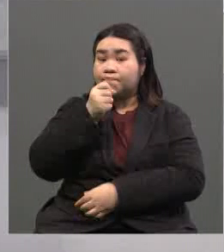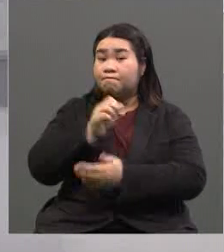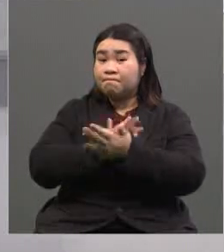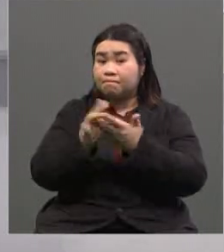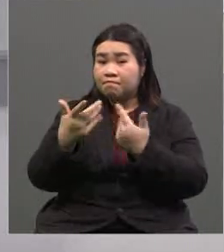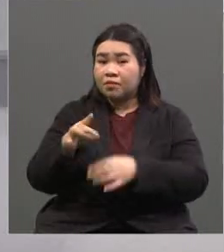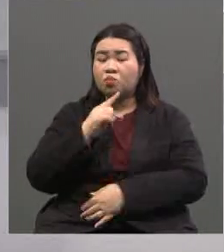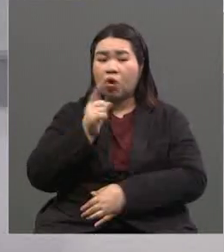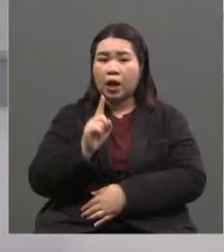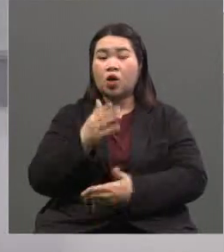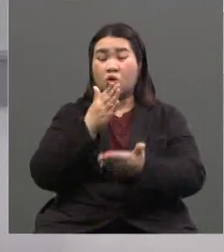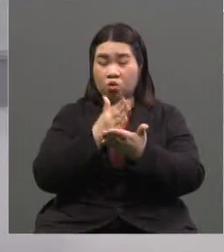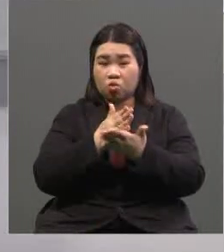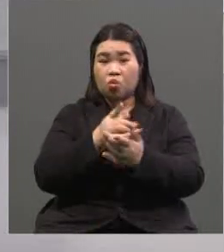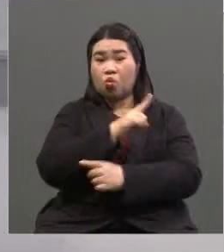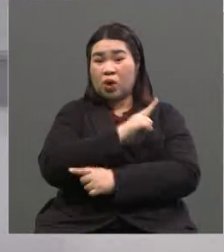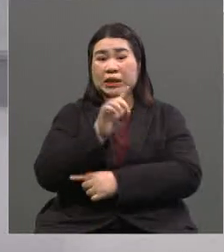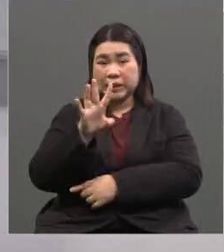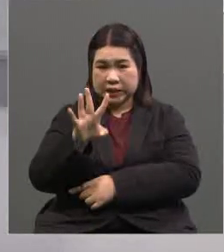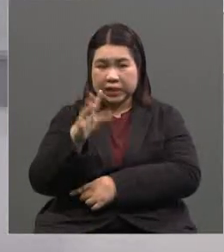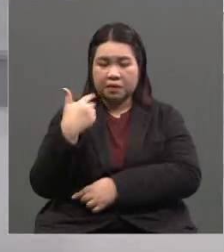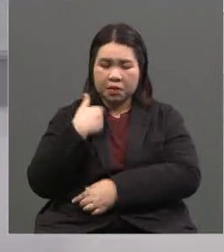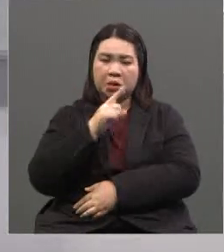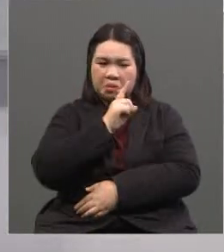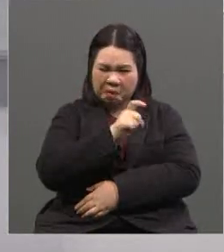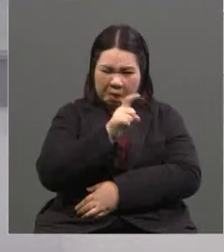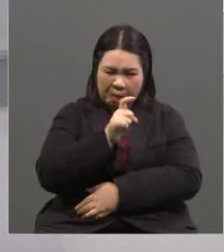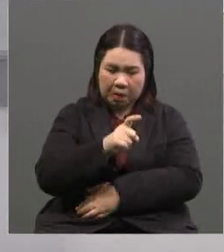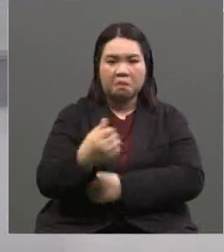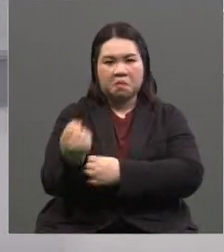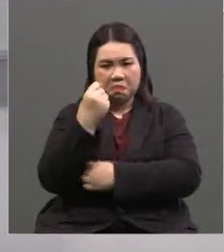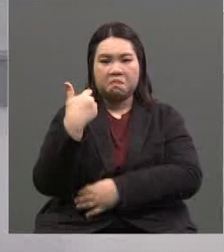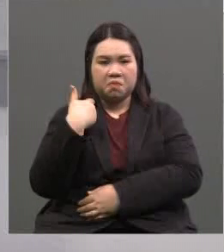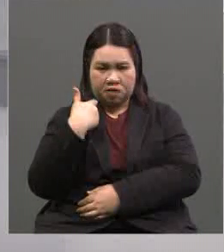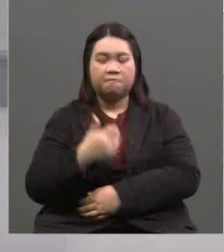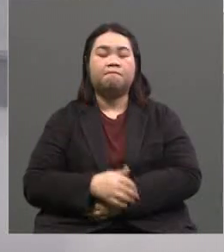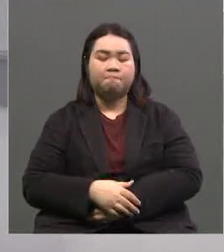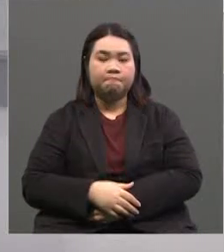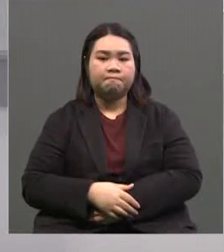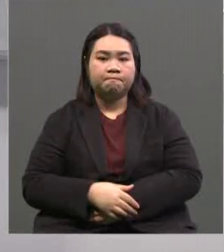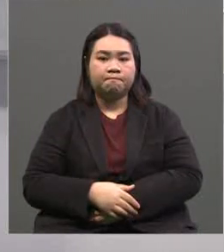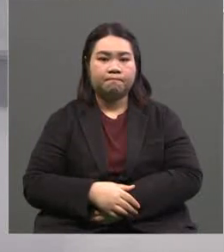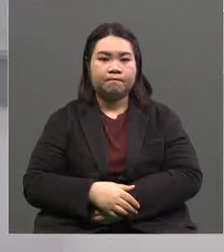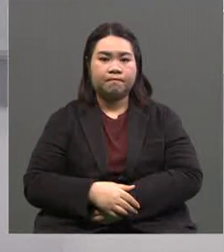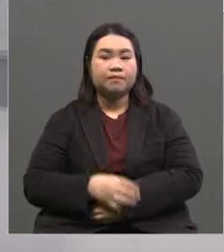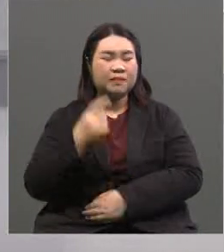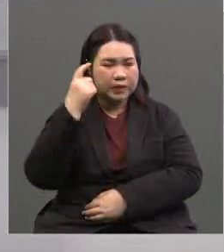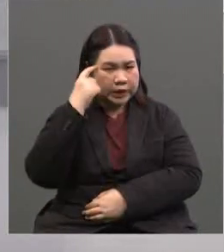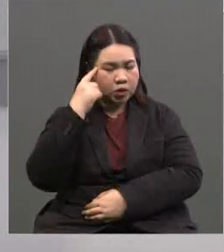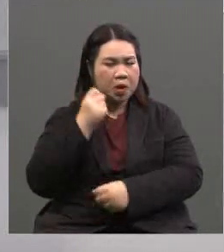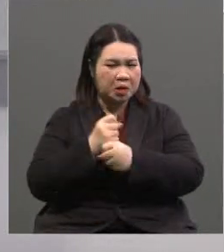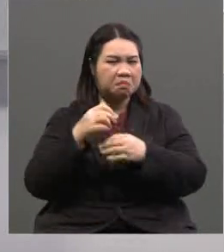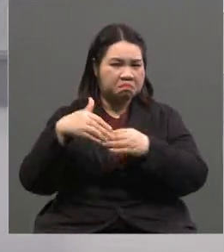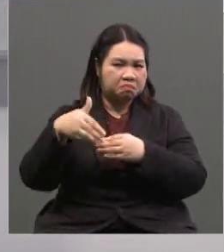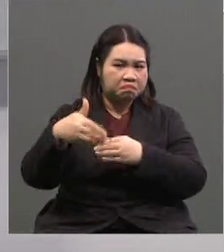กว่าวันหยุดยาว4วันแบบนี้เนี่ยจะมีการสืบสวนคดีนี้อย่างเข้มข้นนั่นเองค ่ะก็น่าจะได้ความคืบหน้าแต่ว่า